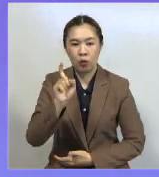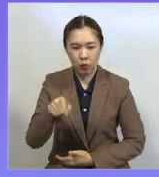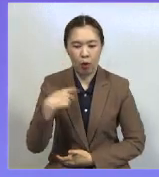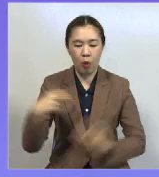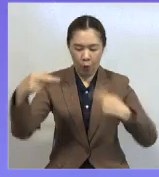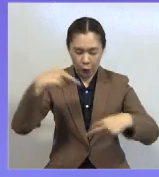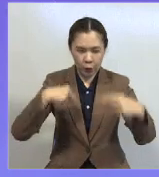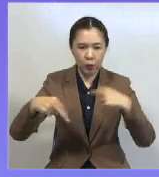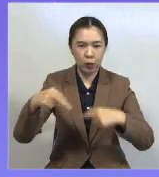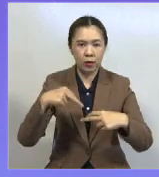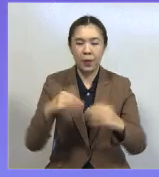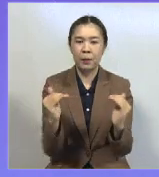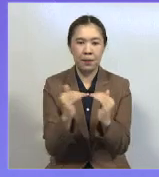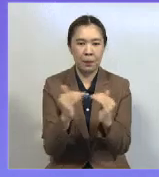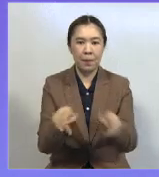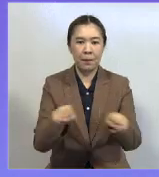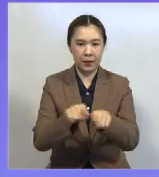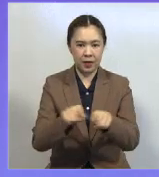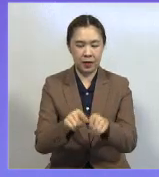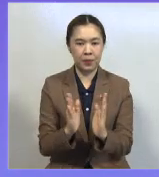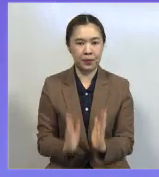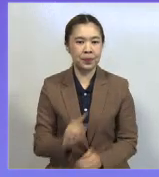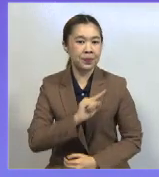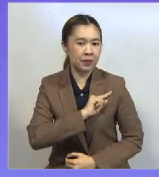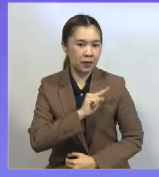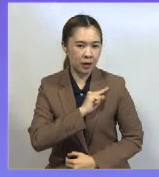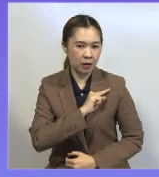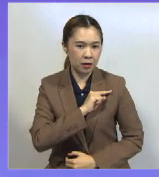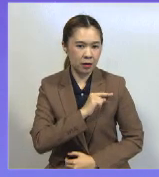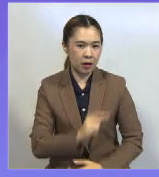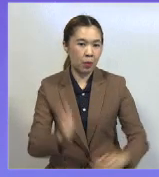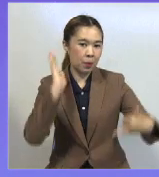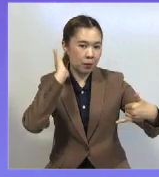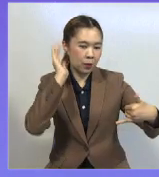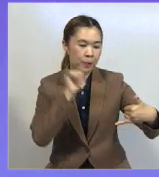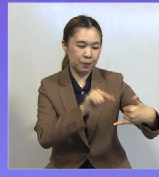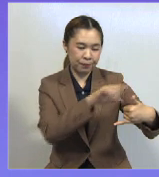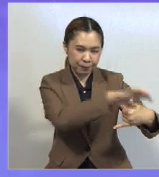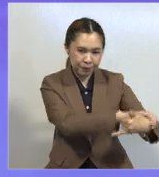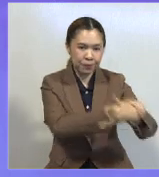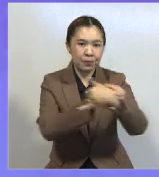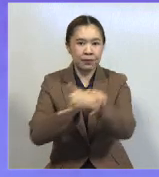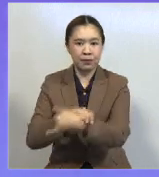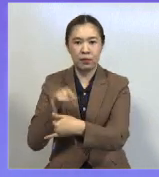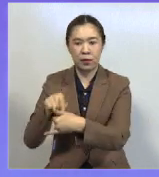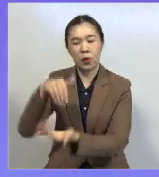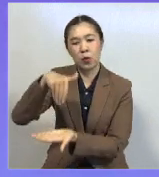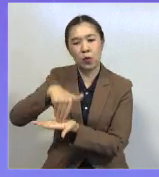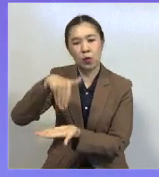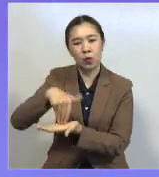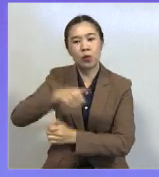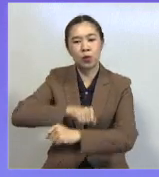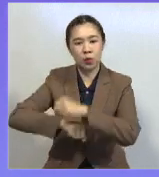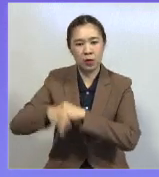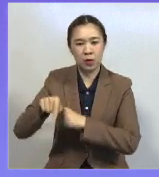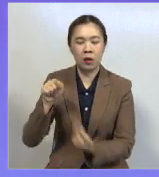องดีเช่นเดียวกันล่าสุดค่ะทางเจ้าหน้าที่ก็นำตัวนายสมคิดเนี่ยนะคะไปสอบสวนที่ศูนย์ฝึกยุทธวิธีตำ